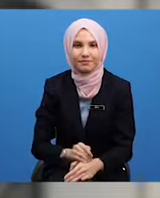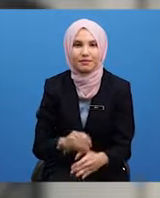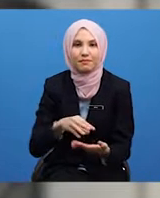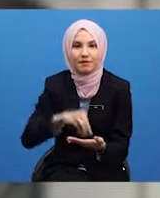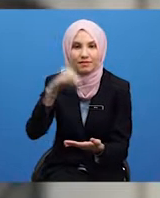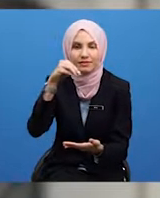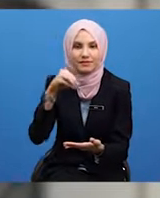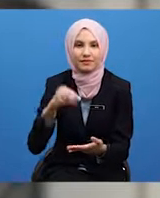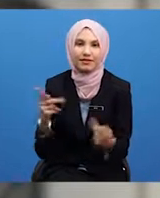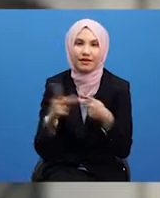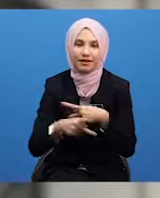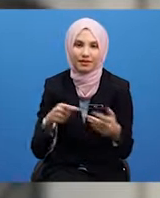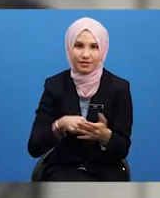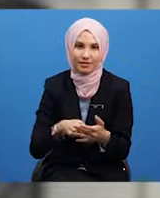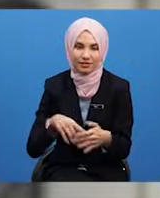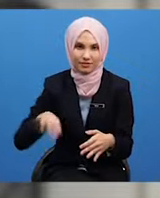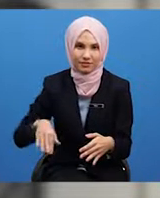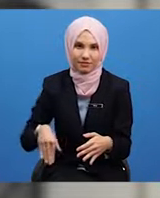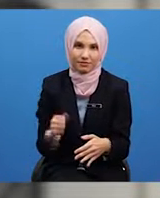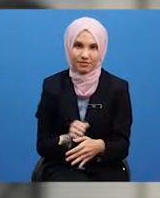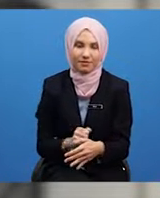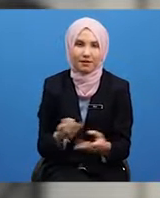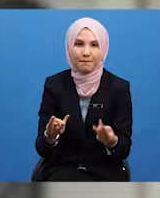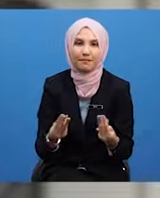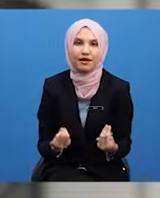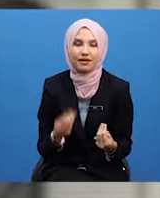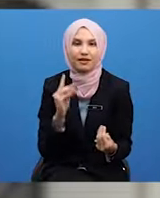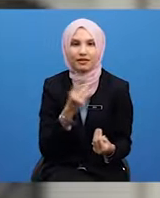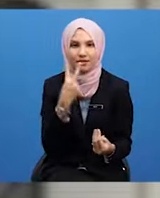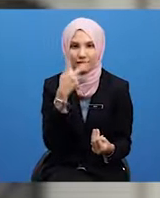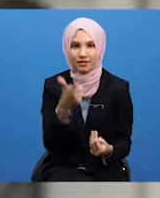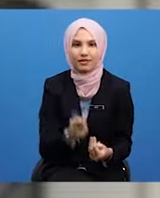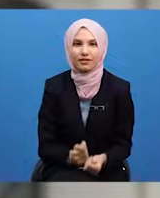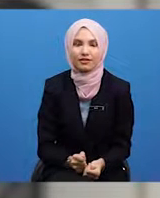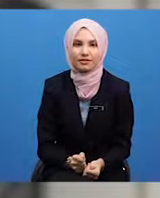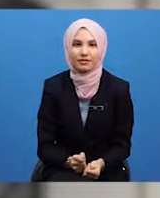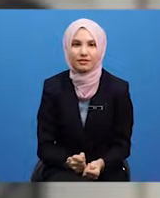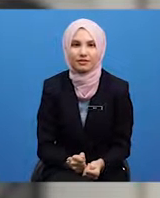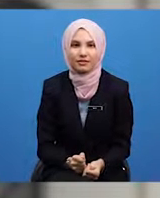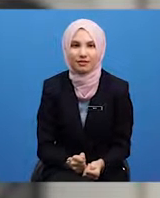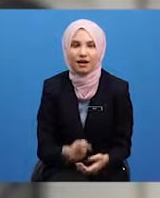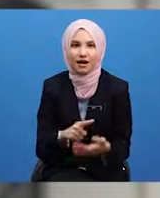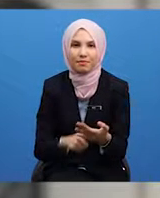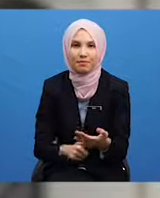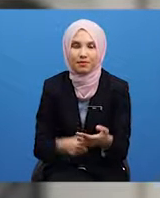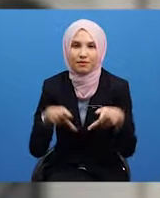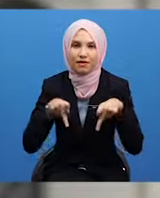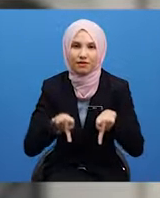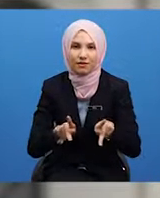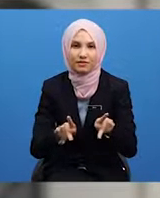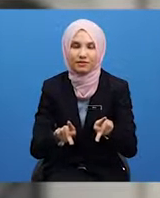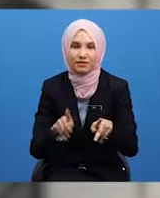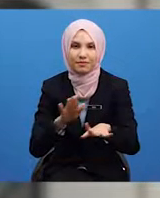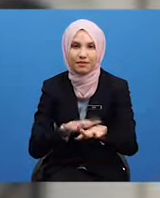ini. Sebelum itu, mari kita lihat dan perhatikan standard pembelajaran yang perlu anda kuasai